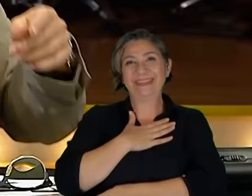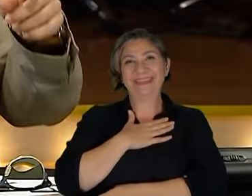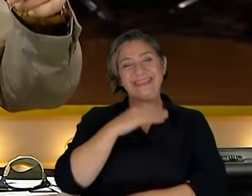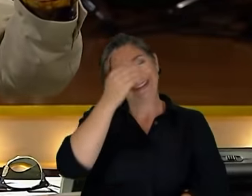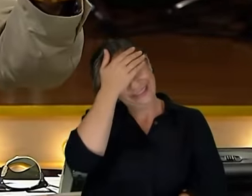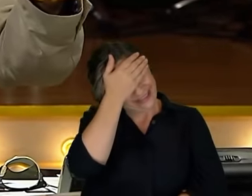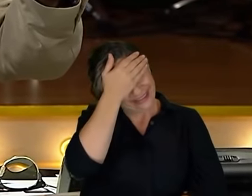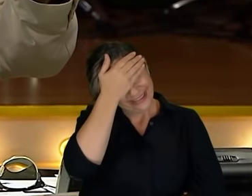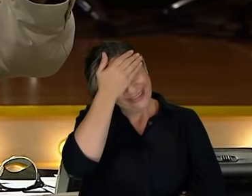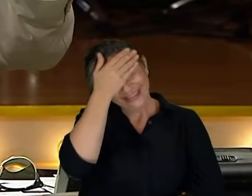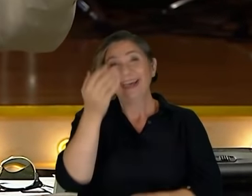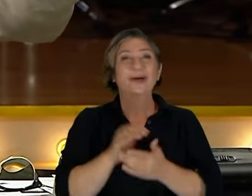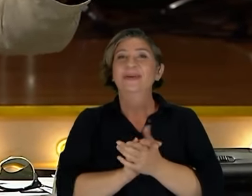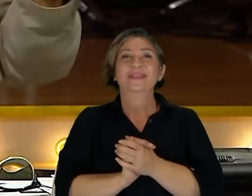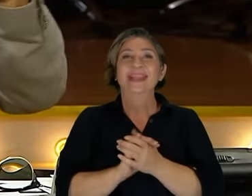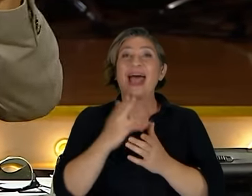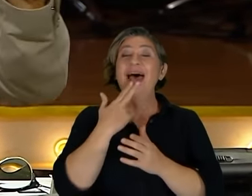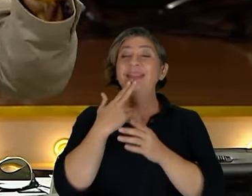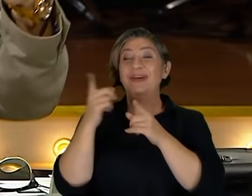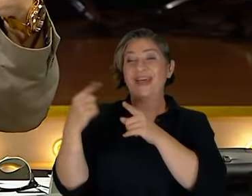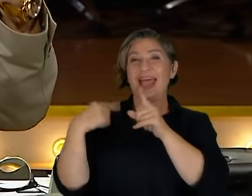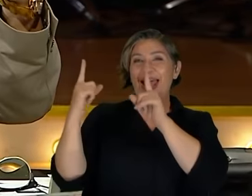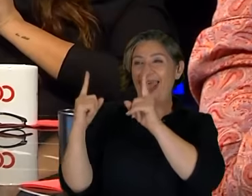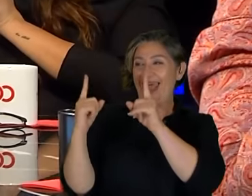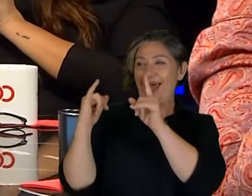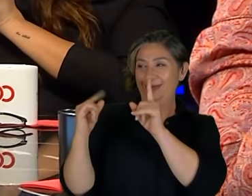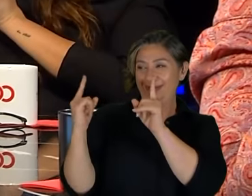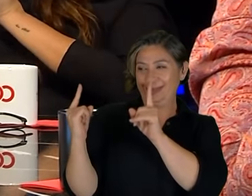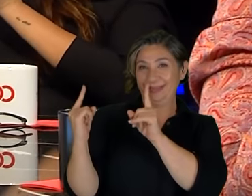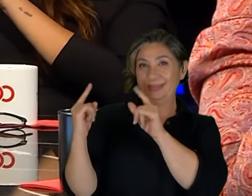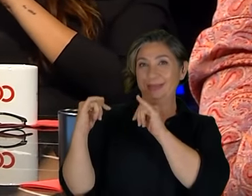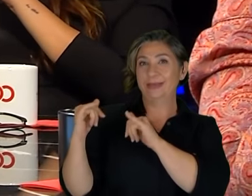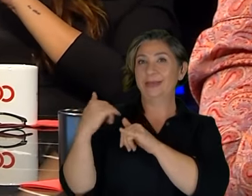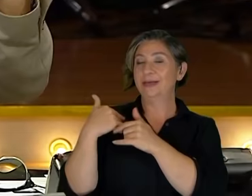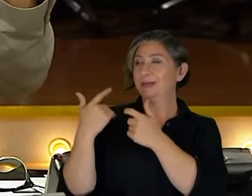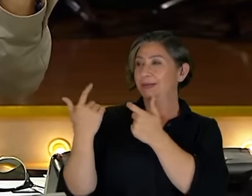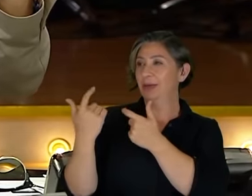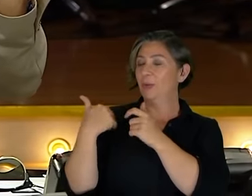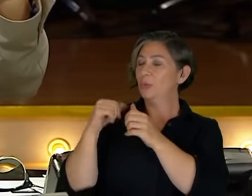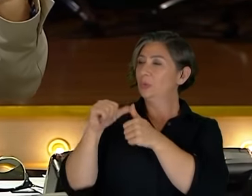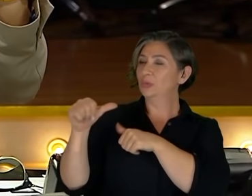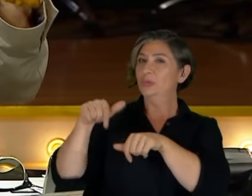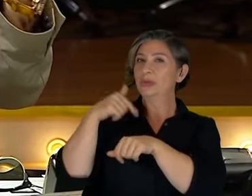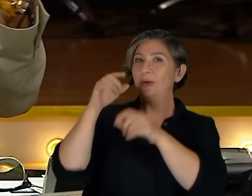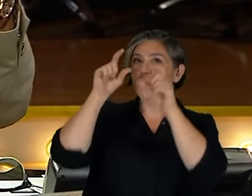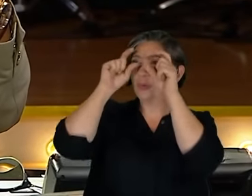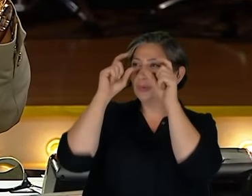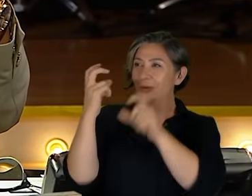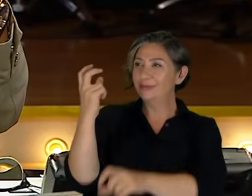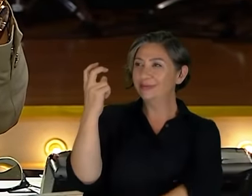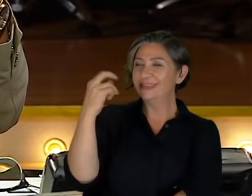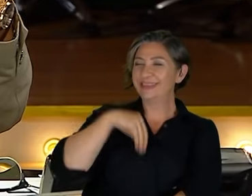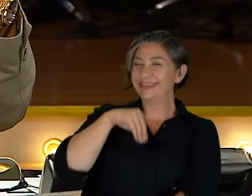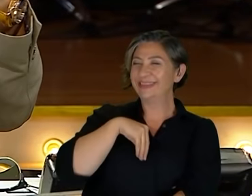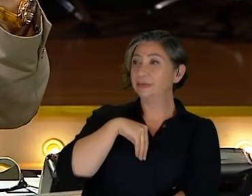Yani ben aynı hanımefendiyle böyle oturduğumuz gibi oturuyorduk. Ben uzun süre gözlüklerinden bana